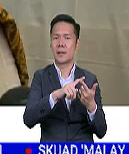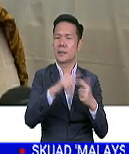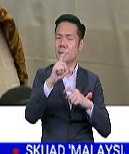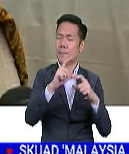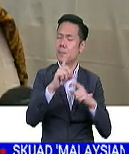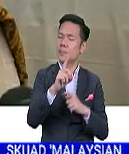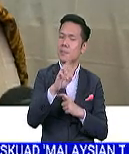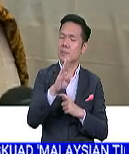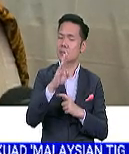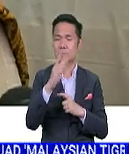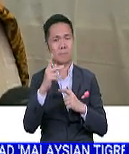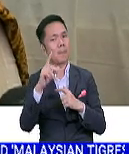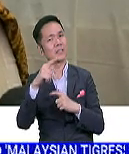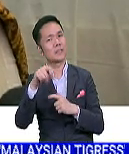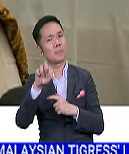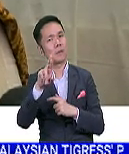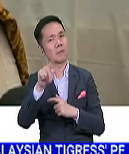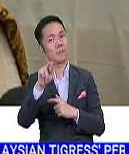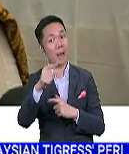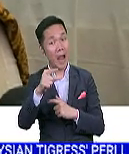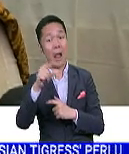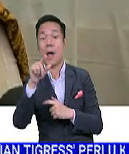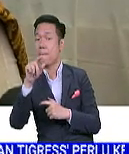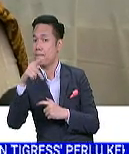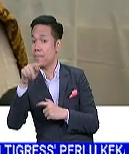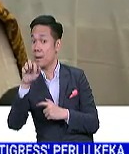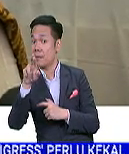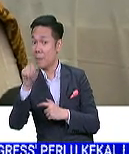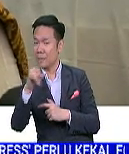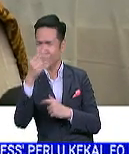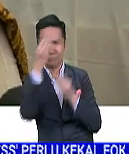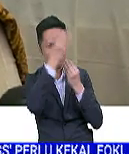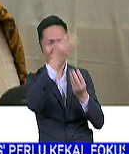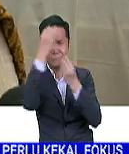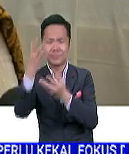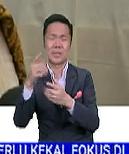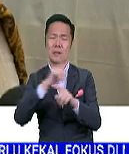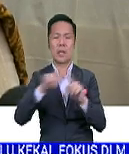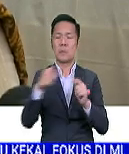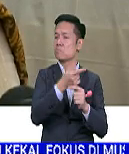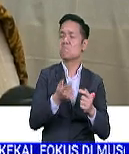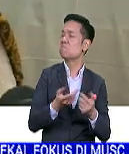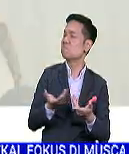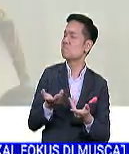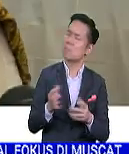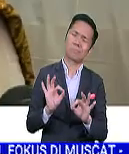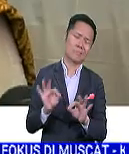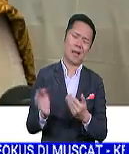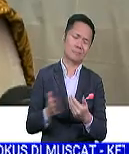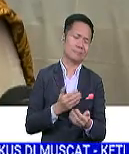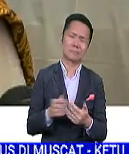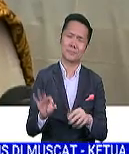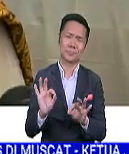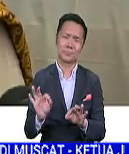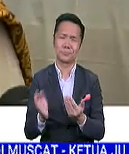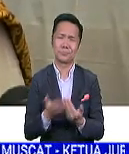Seberang Perai. Ya. Tetapi kami rasakan tindakan yang diambil tu memang macam mereka anggap isu ini adalah remeh. Jadi